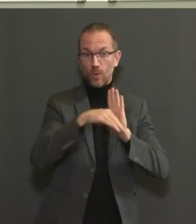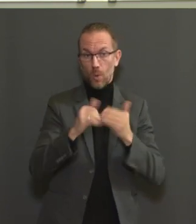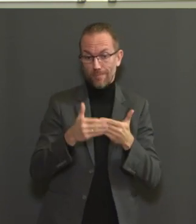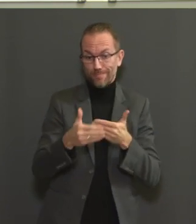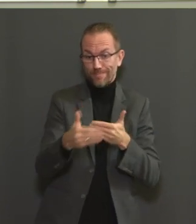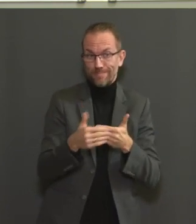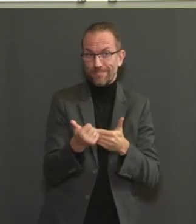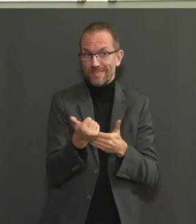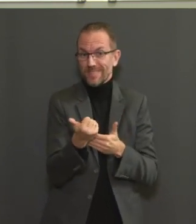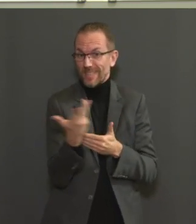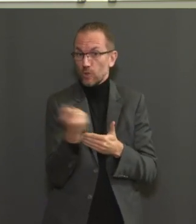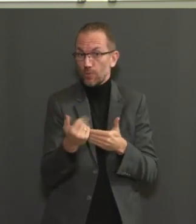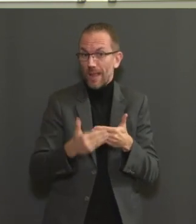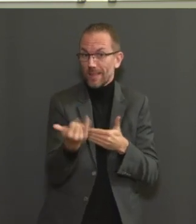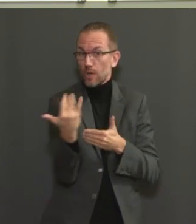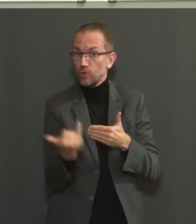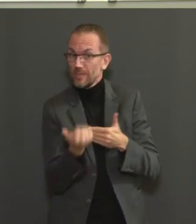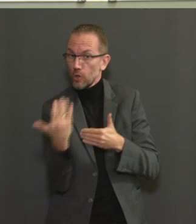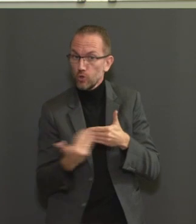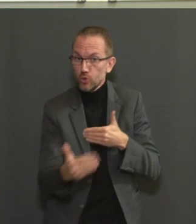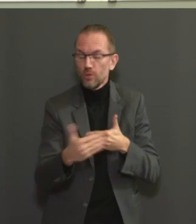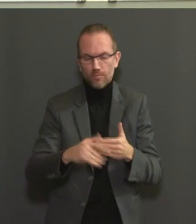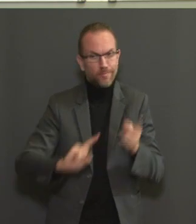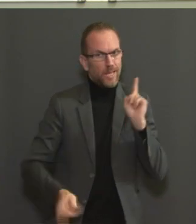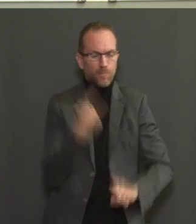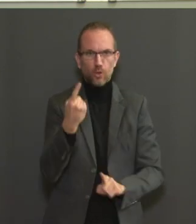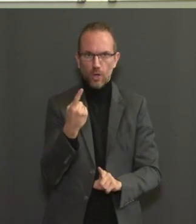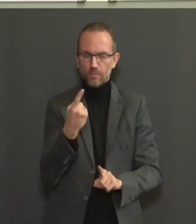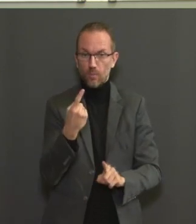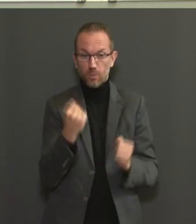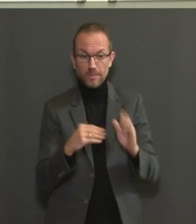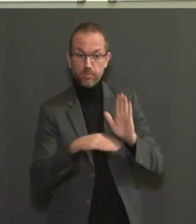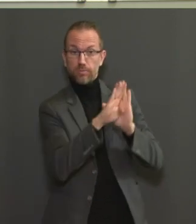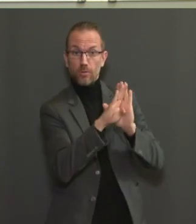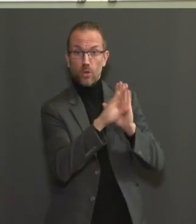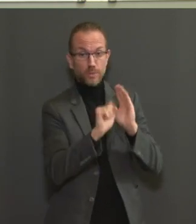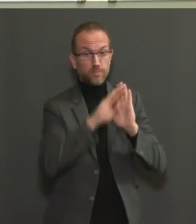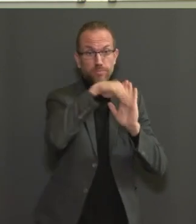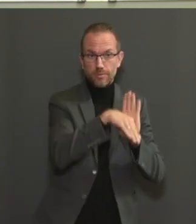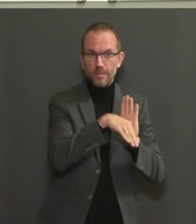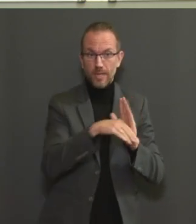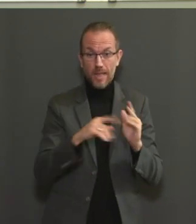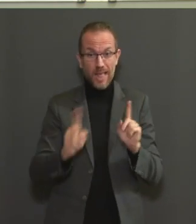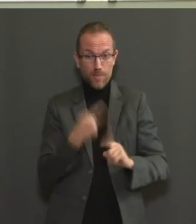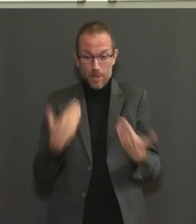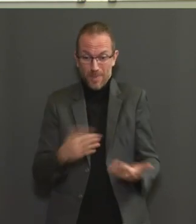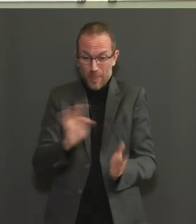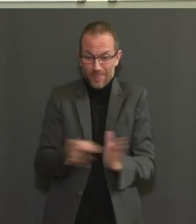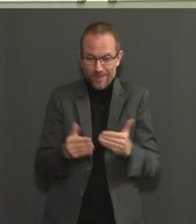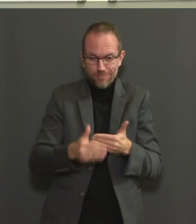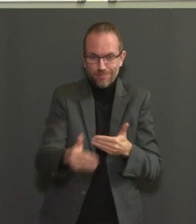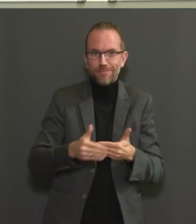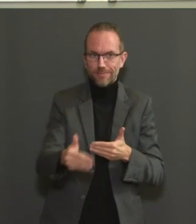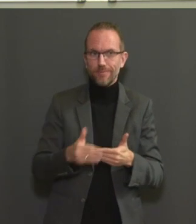l'on sent malheureusement pouvoir être à l'augmentation persistante des cas. Nous espérons tous qu'il sera